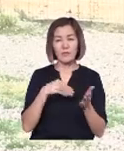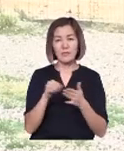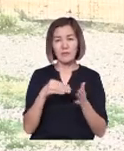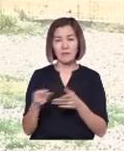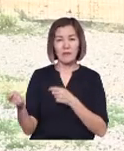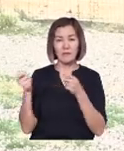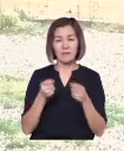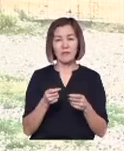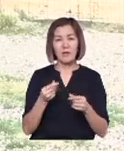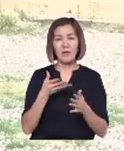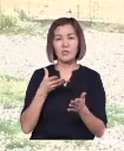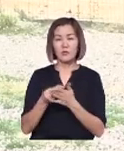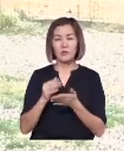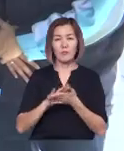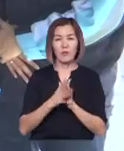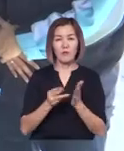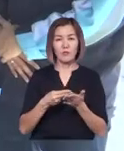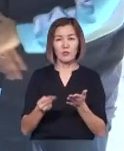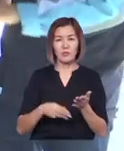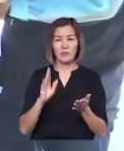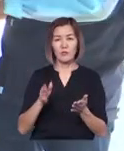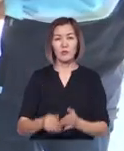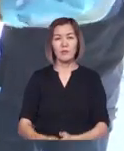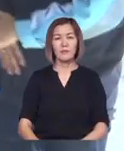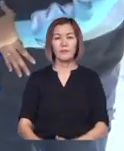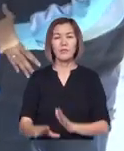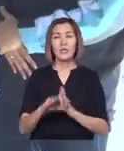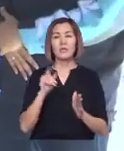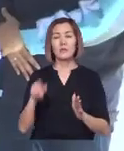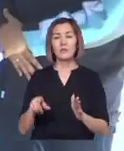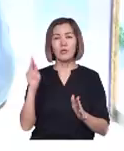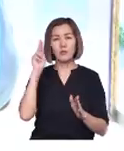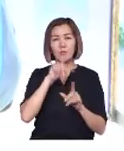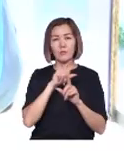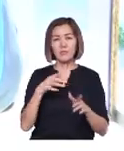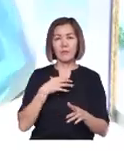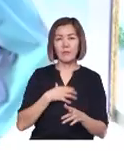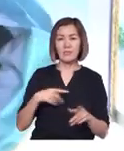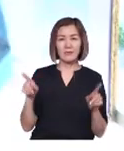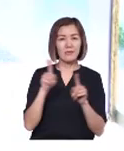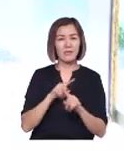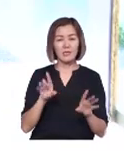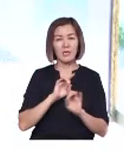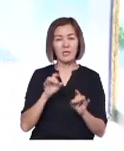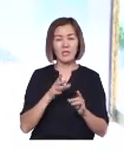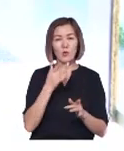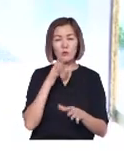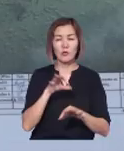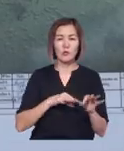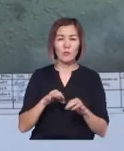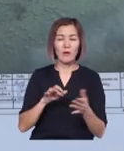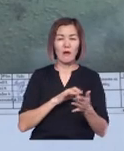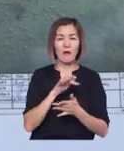жаңа аванс төлеп, договор жасалып жатыр. Депутат білім ошағының маңыздылығына айрықша тоқталды. Ұлттық жоба қала мен